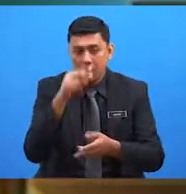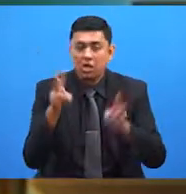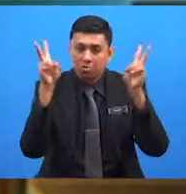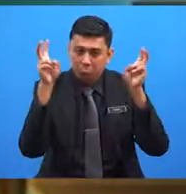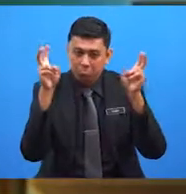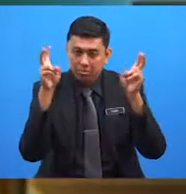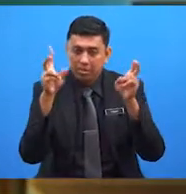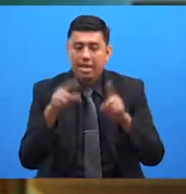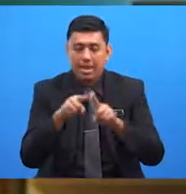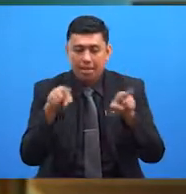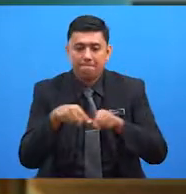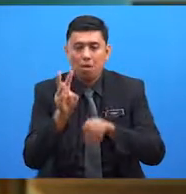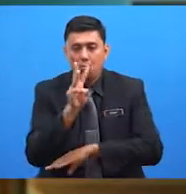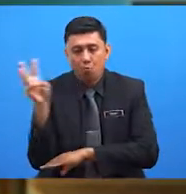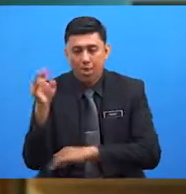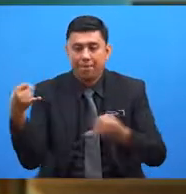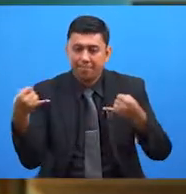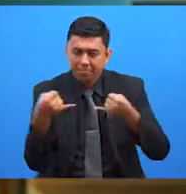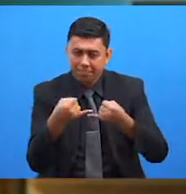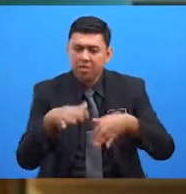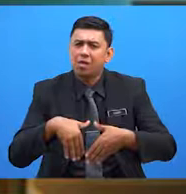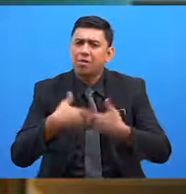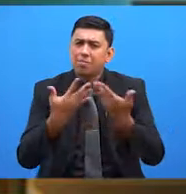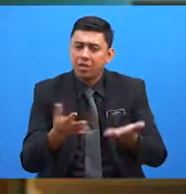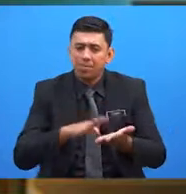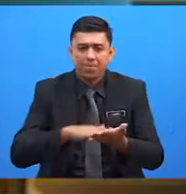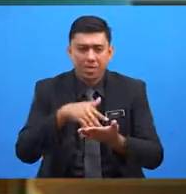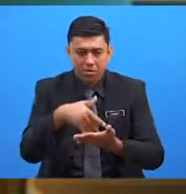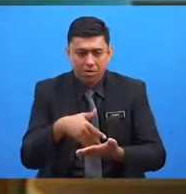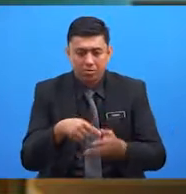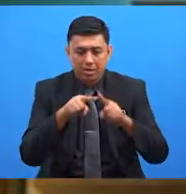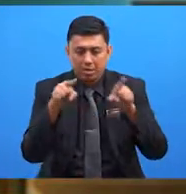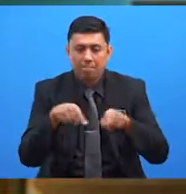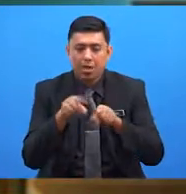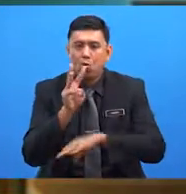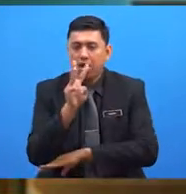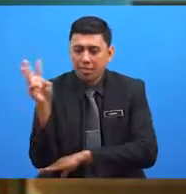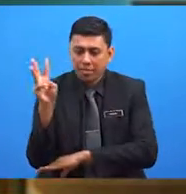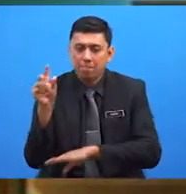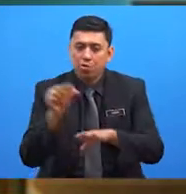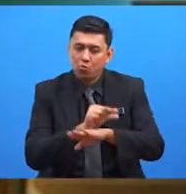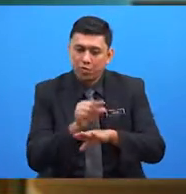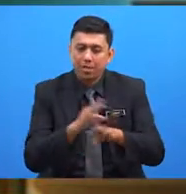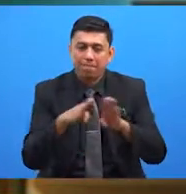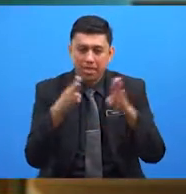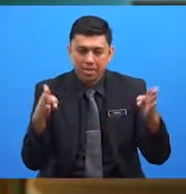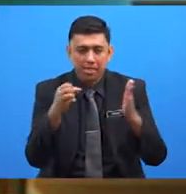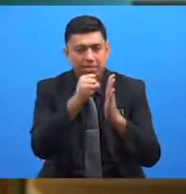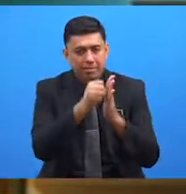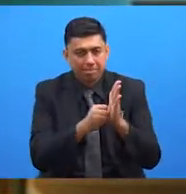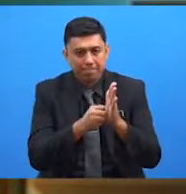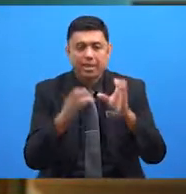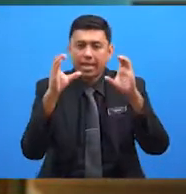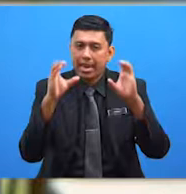web interaktif, iaitu bagaimana membangunkan laman web menggunakan bahasa perskripan